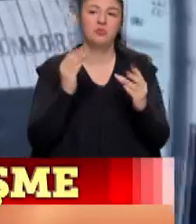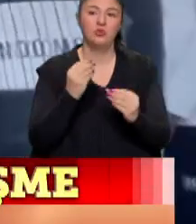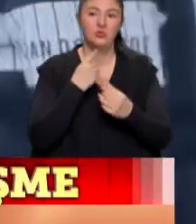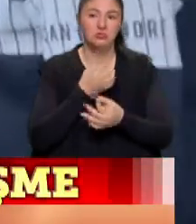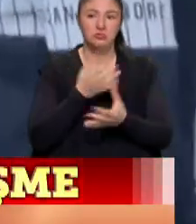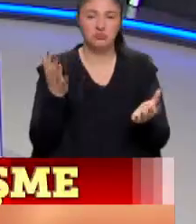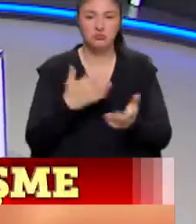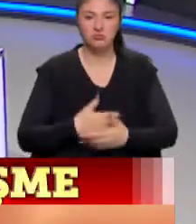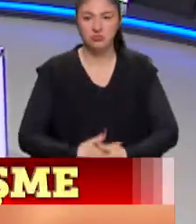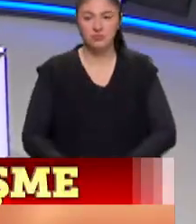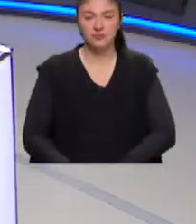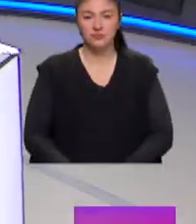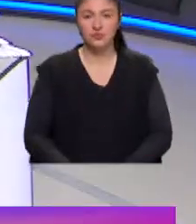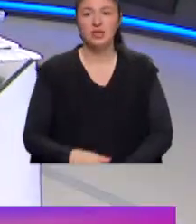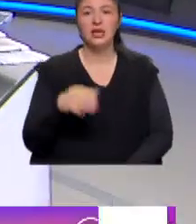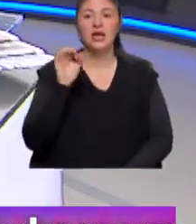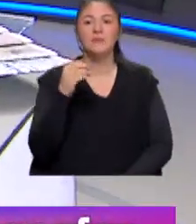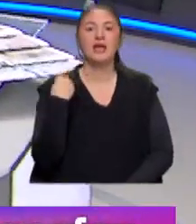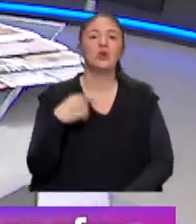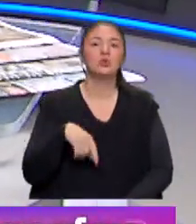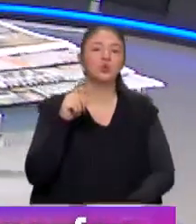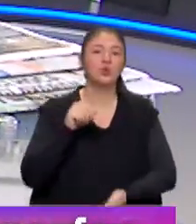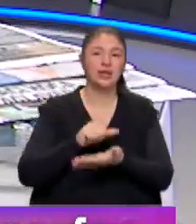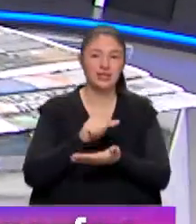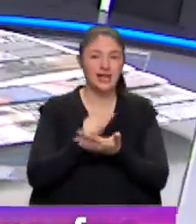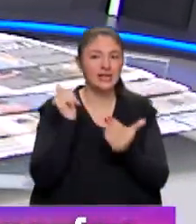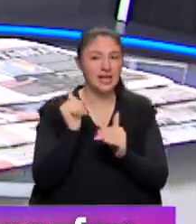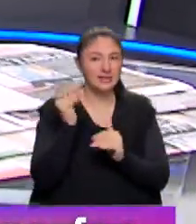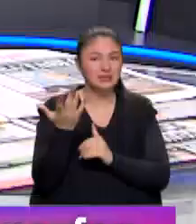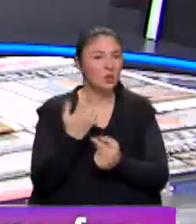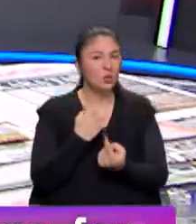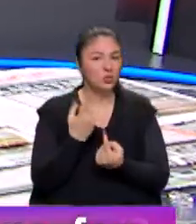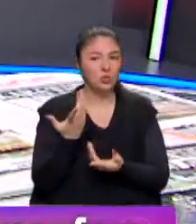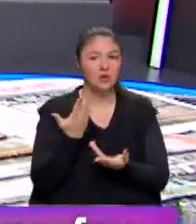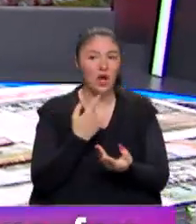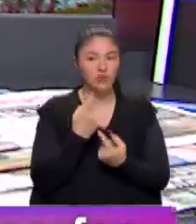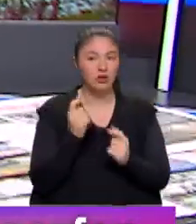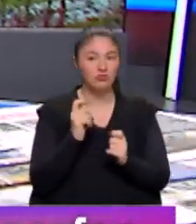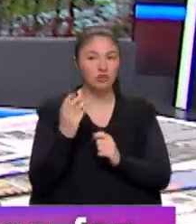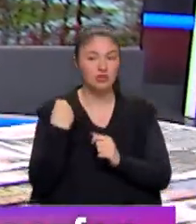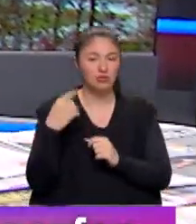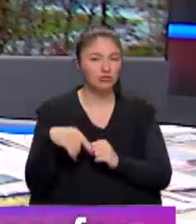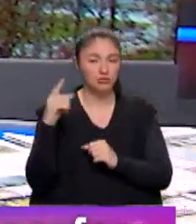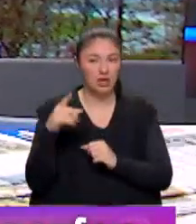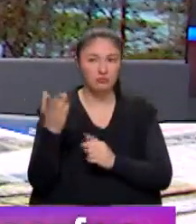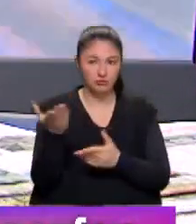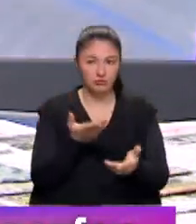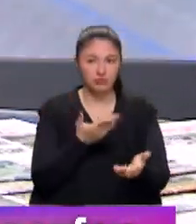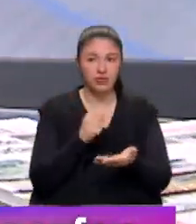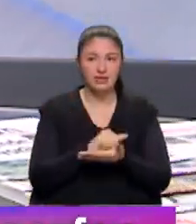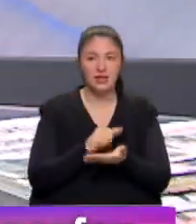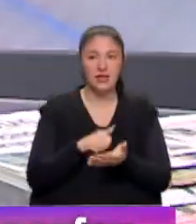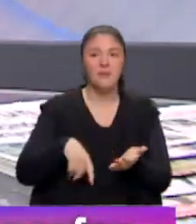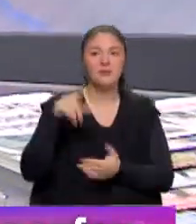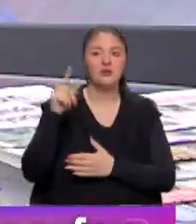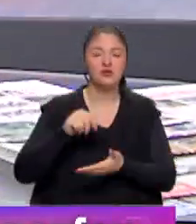duyurmuştu. Hemen Yeni Gün'ün gazeteleri gelsin. Neyi konuşuyoruz, neyi konuşacağız Yeni Gün'de? Buyurun gazeteler. Bir